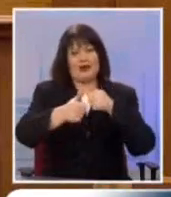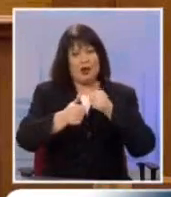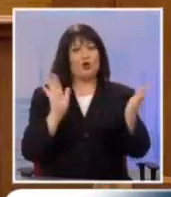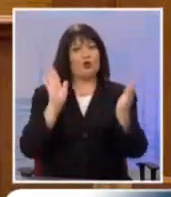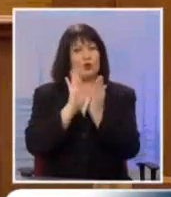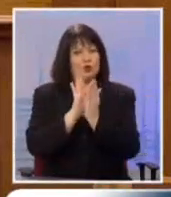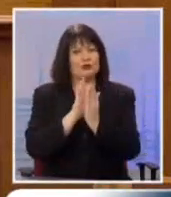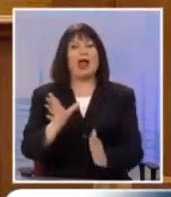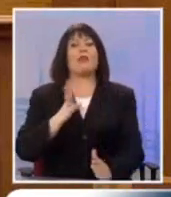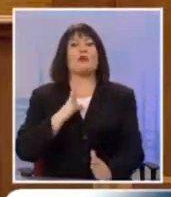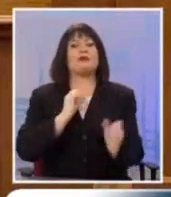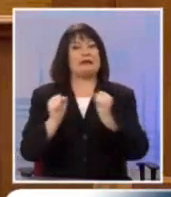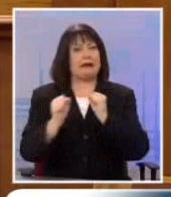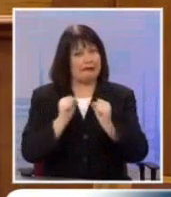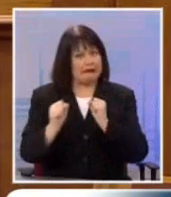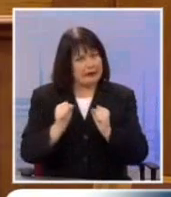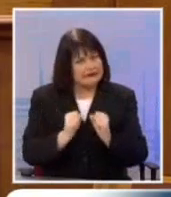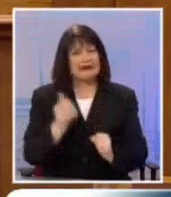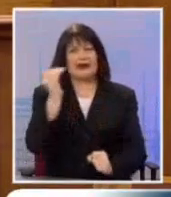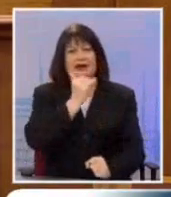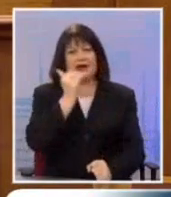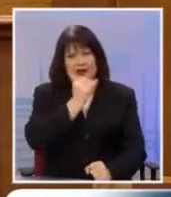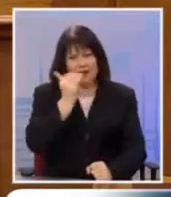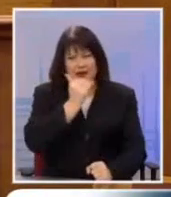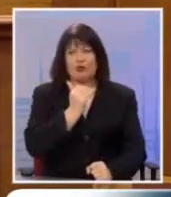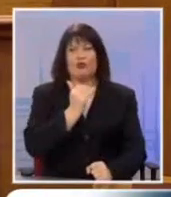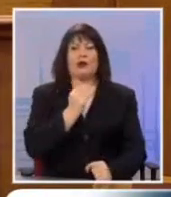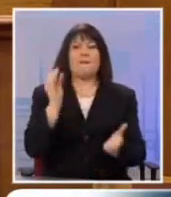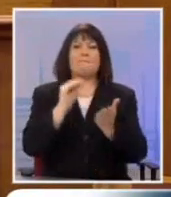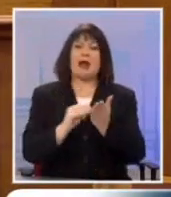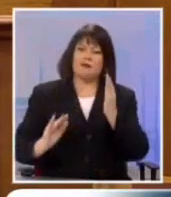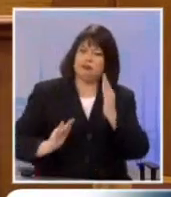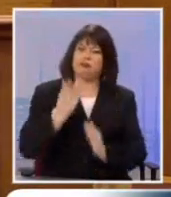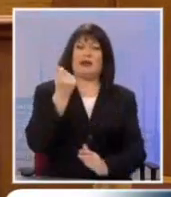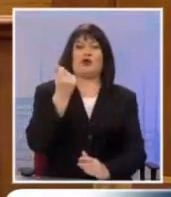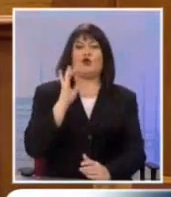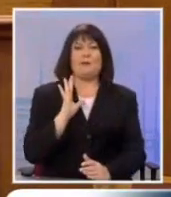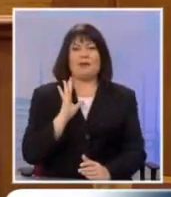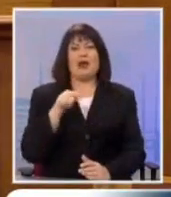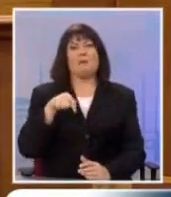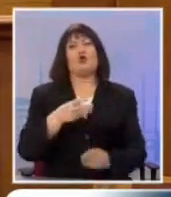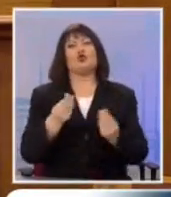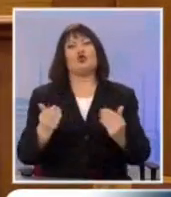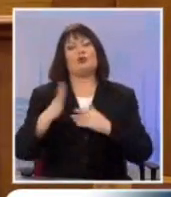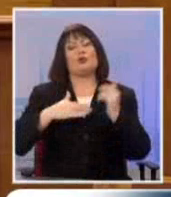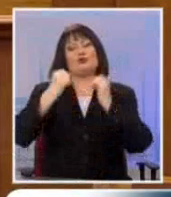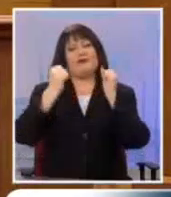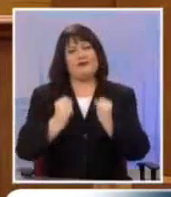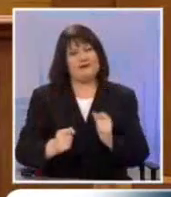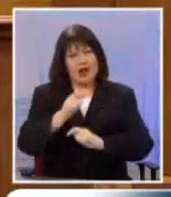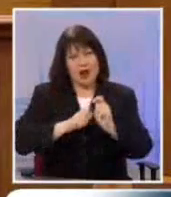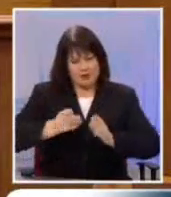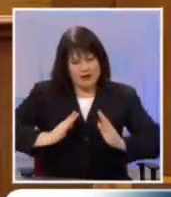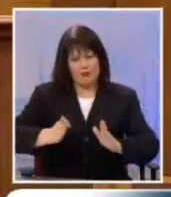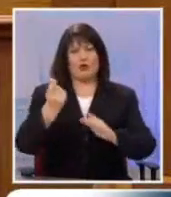αντιμετώπιση της ανθρωπιστικής κρίσης και την άμεση επανεκκίνηση της οικονομίας. Μόνο έτσι μπαίνουν τα θεμέλια για να